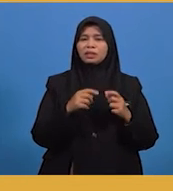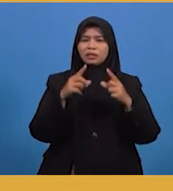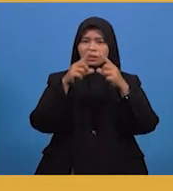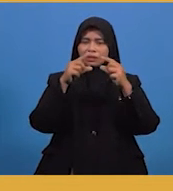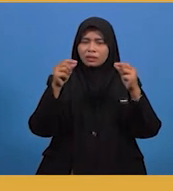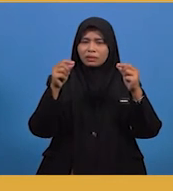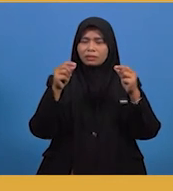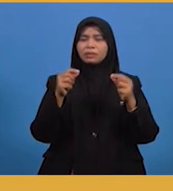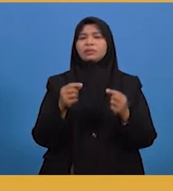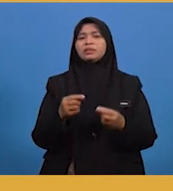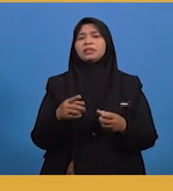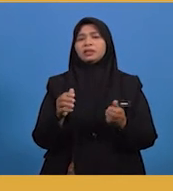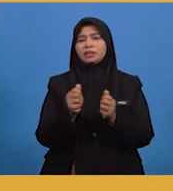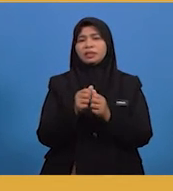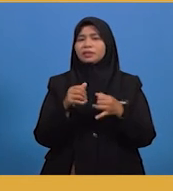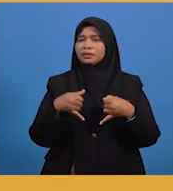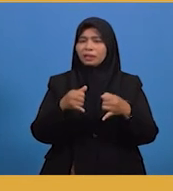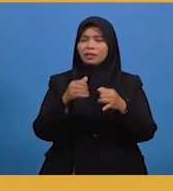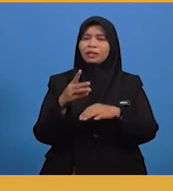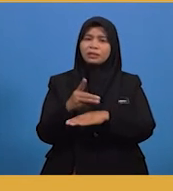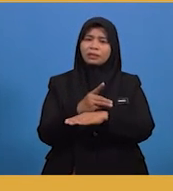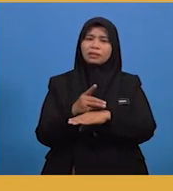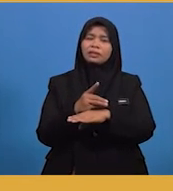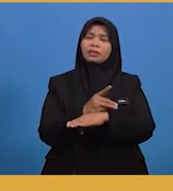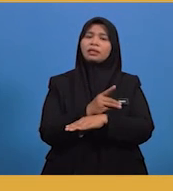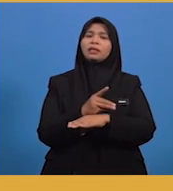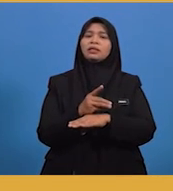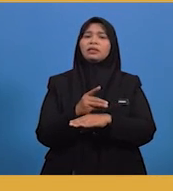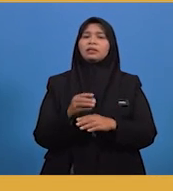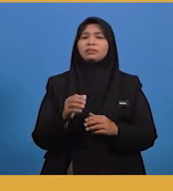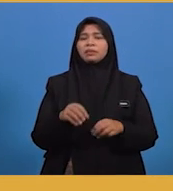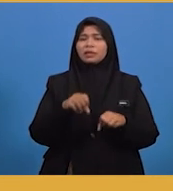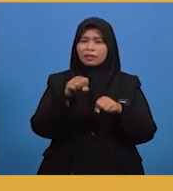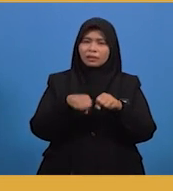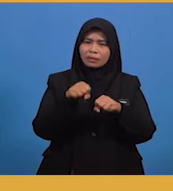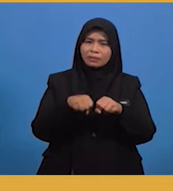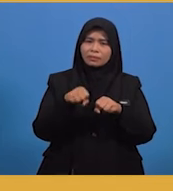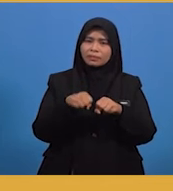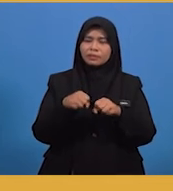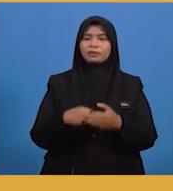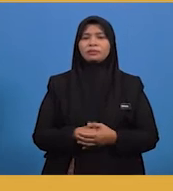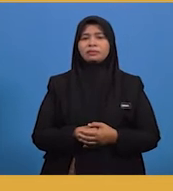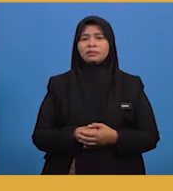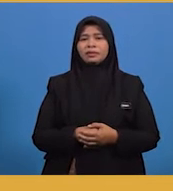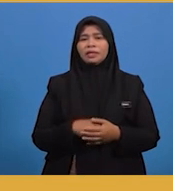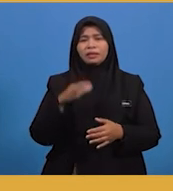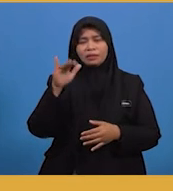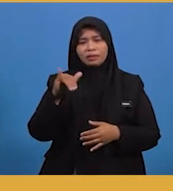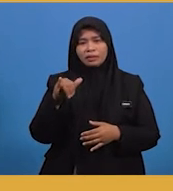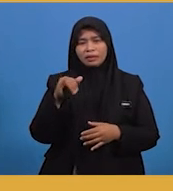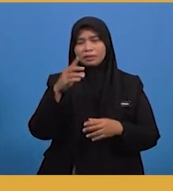Melayu melalui jalan darat, iaitu dengan menunggang basikal.